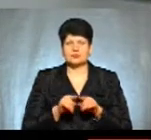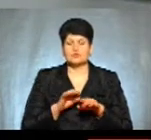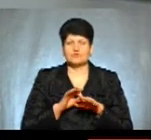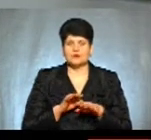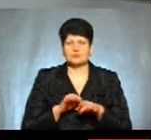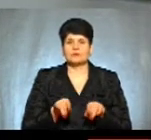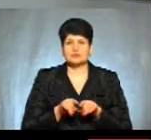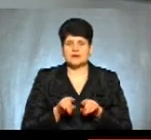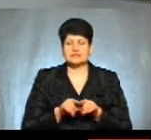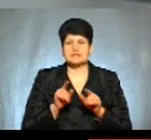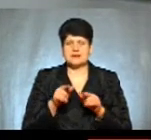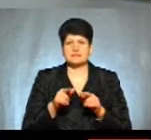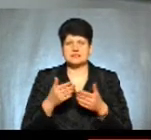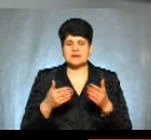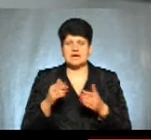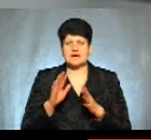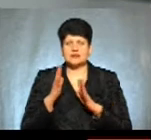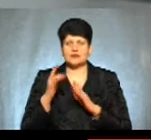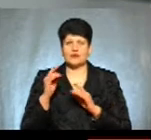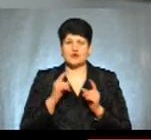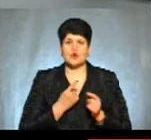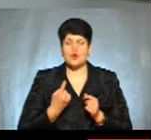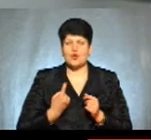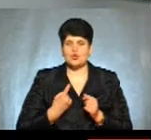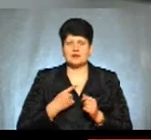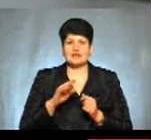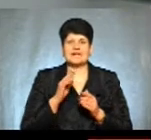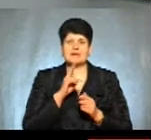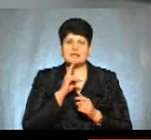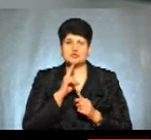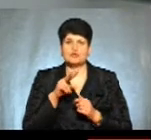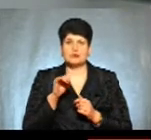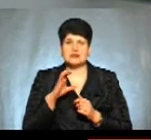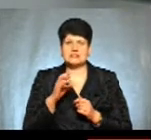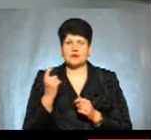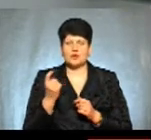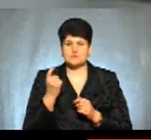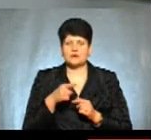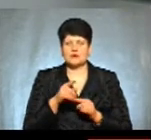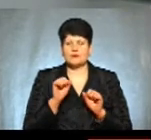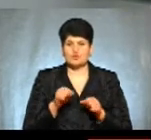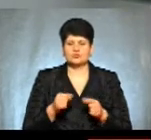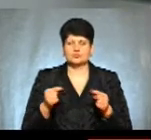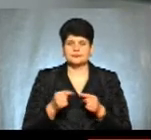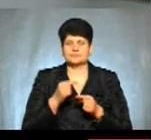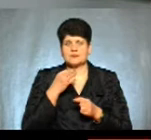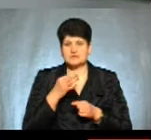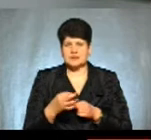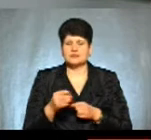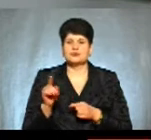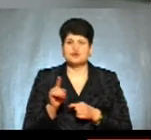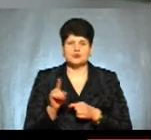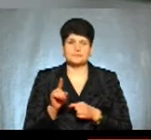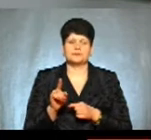слідах лісової охорони обласного управління і по Кременецькому лісгоспі. Я тоді можу ствердно сказати, що